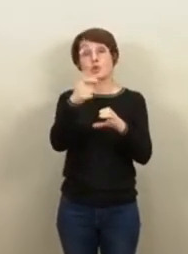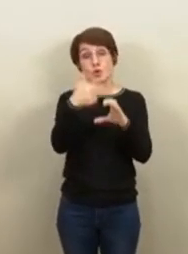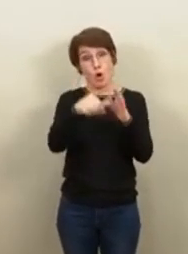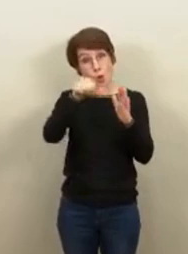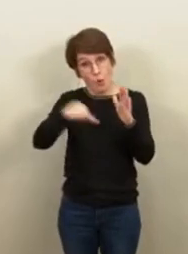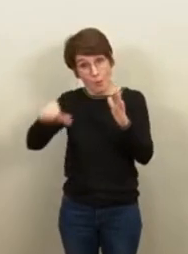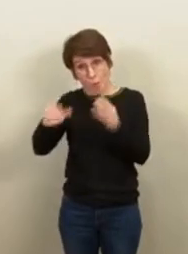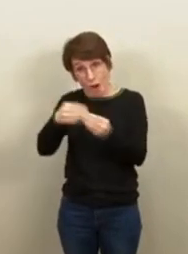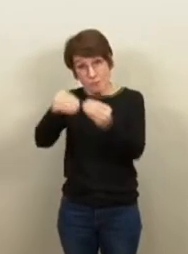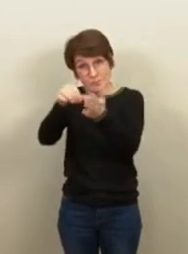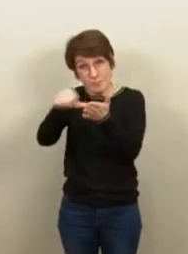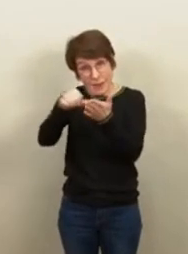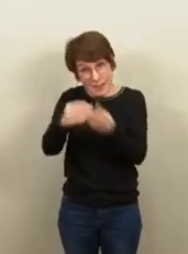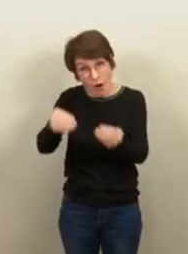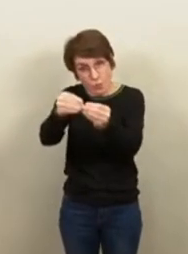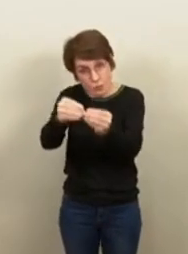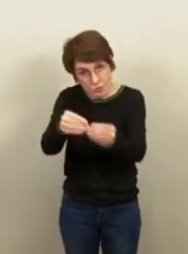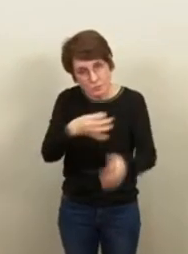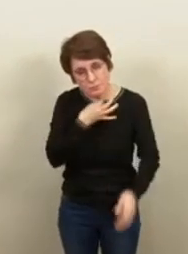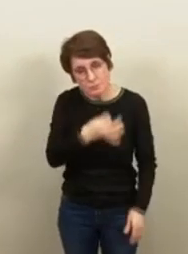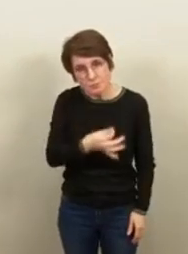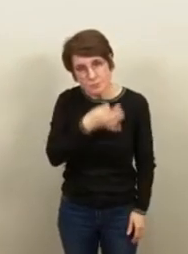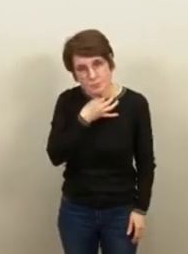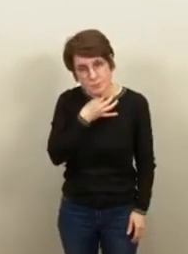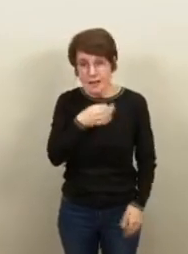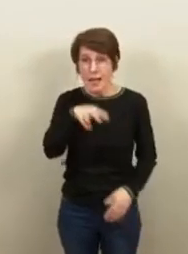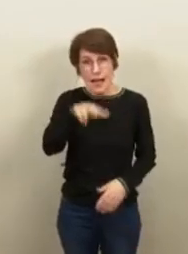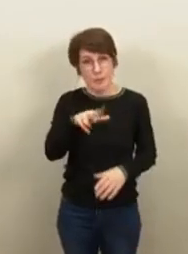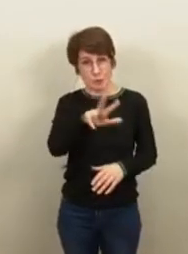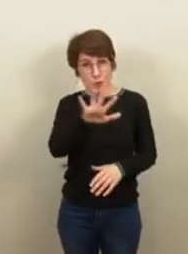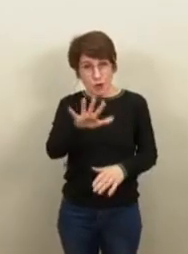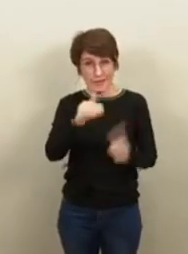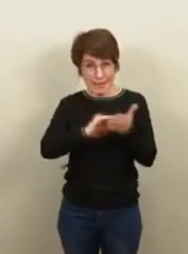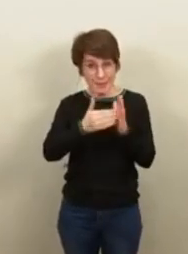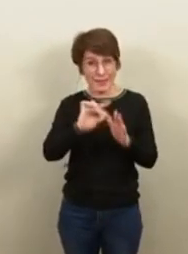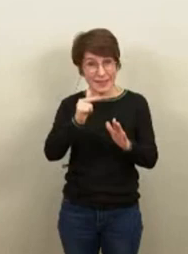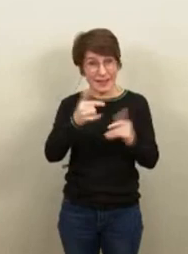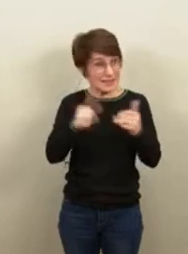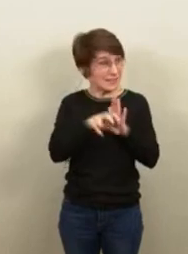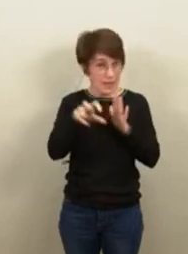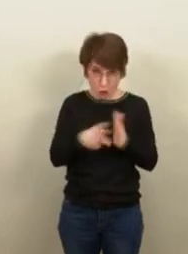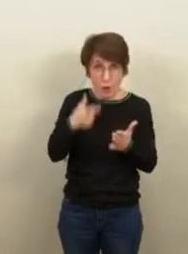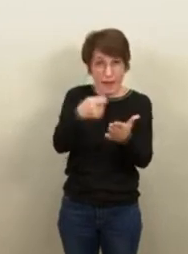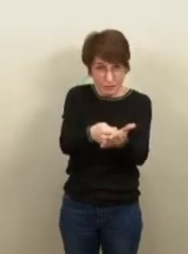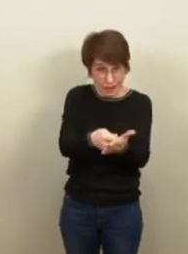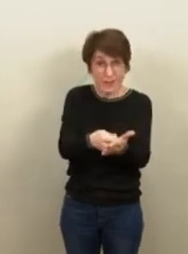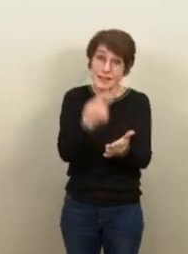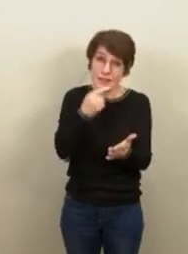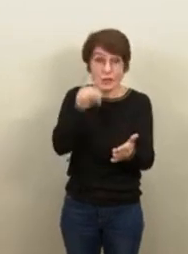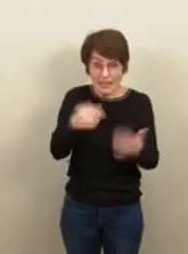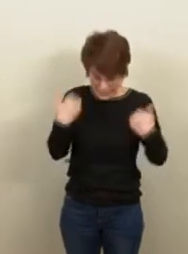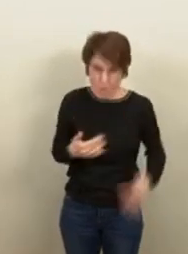sans commentaire. Pour acheter un appartement de 35 mètres carrés à Grenoble et en assumer la taxe foncière, il faut déjà être